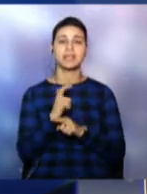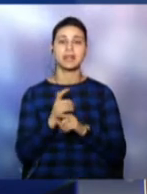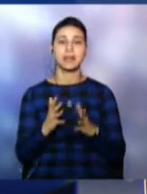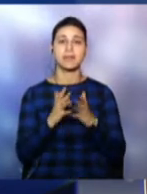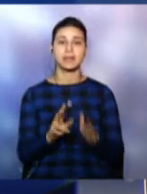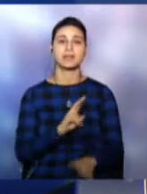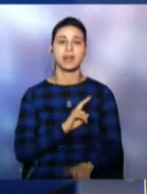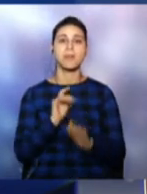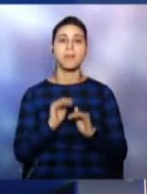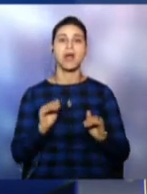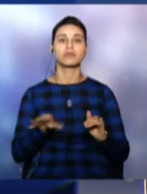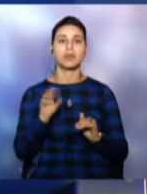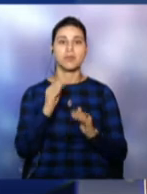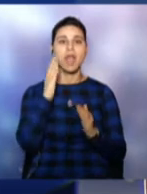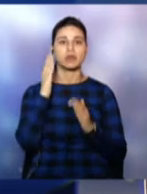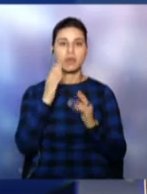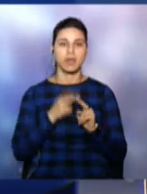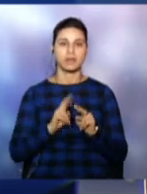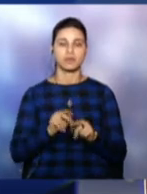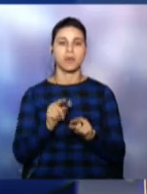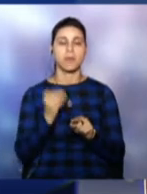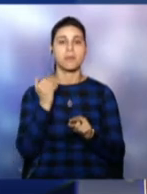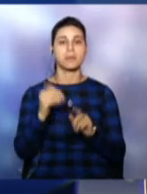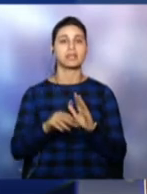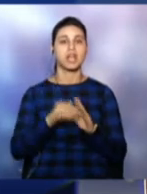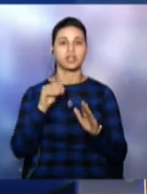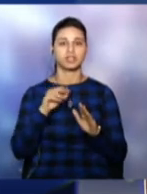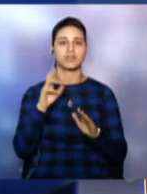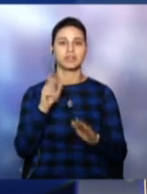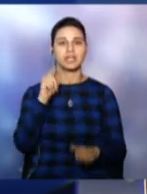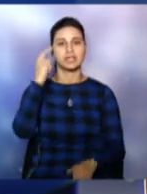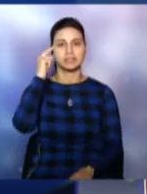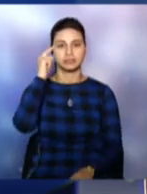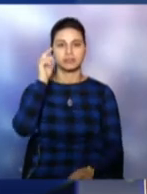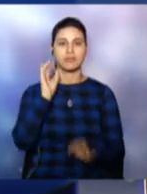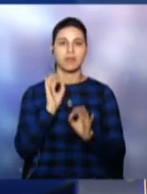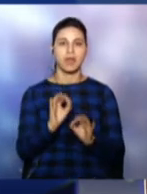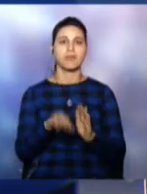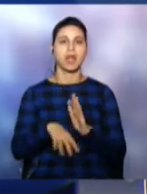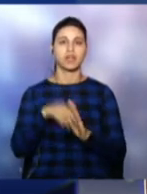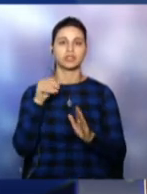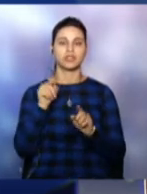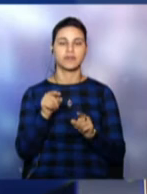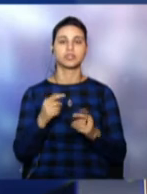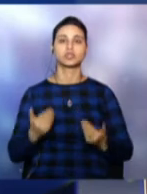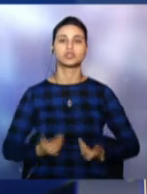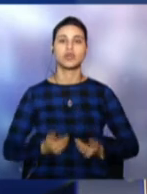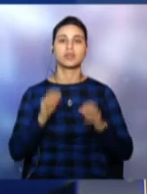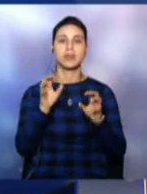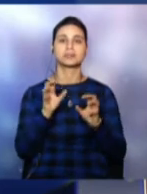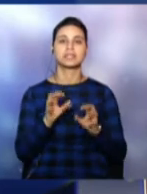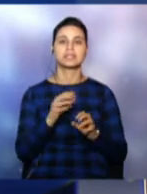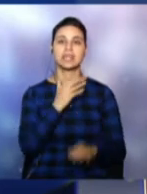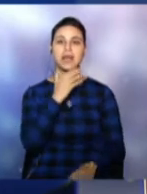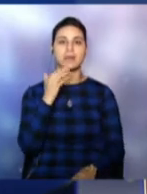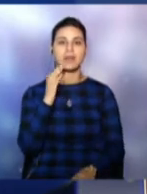ბავშვები ერთობიან ამ პროცესში, იმიტომ რომ მათი არჩევანი და გააზრებული, გაცნობიერებული არჩევანი ცხოვრების წესისა,